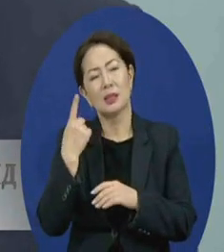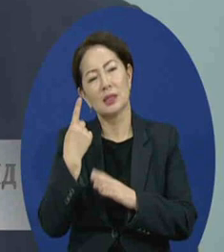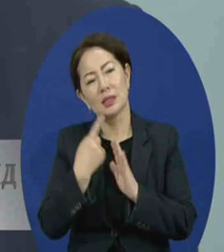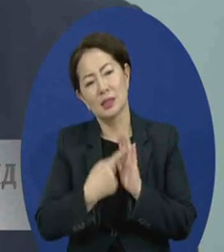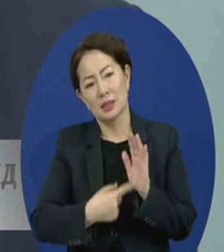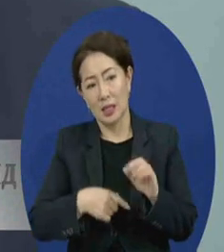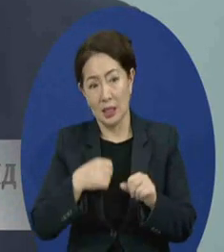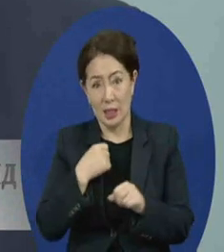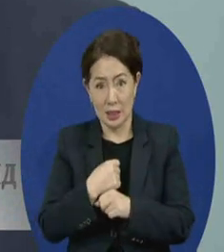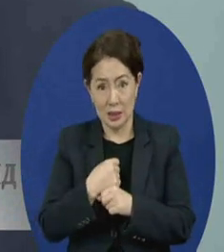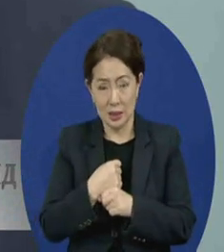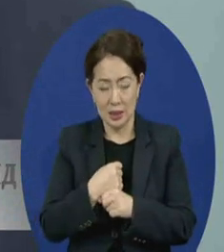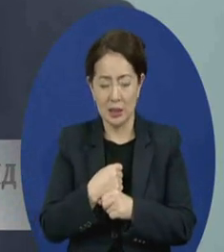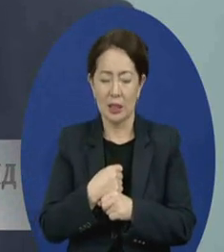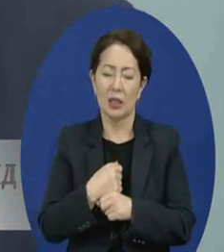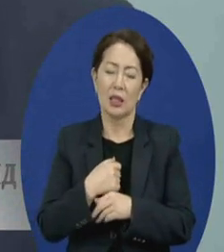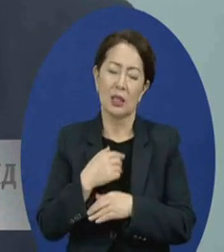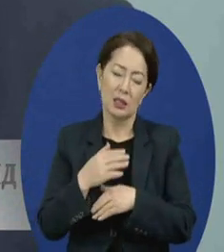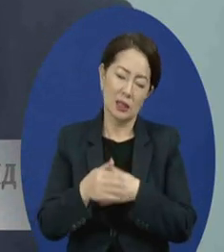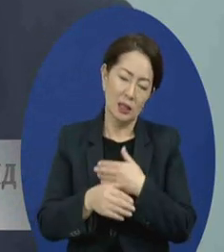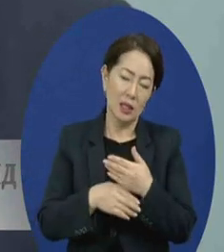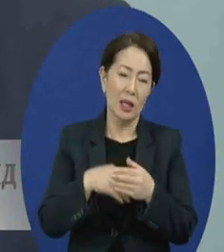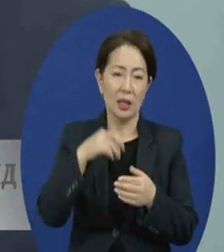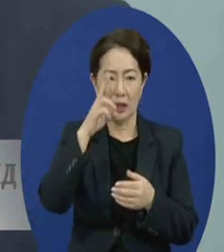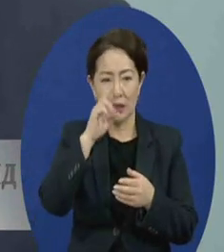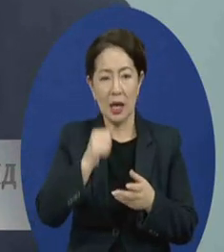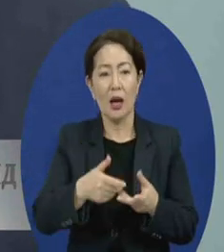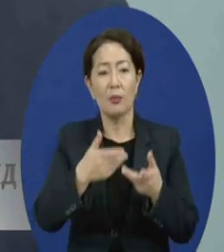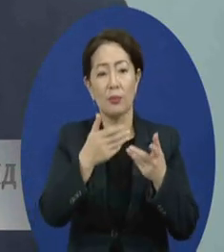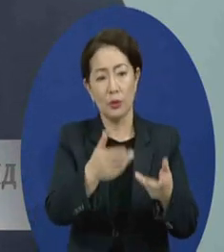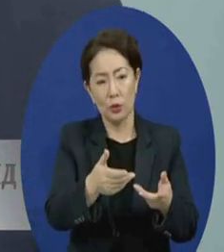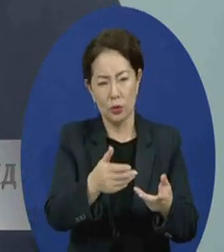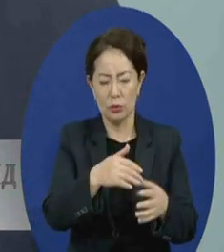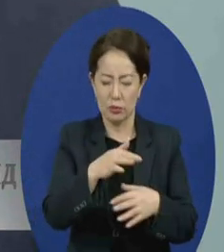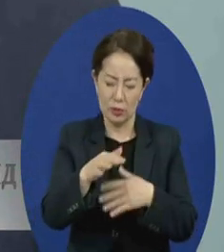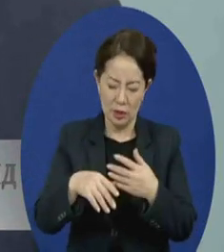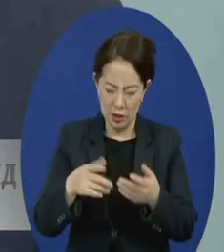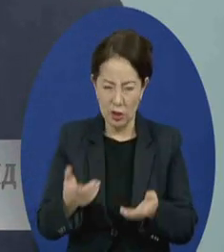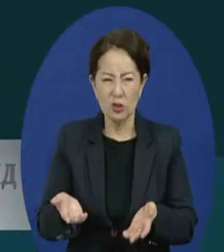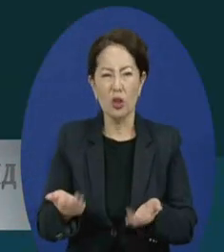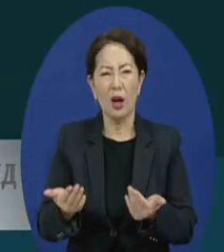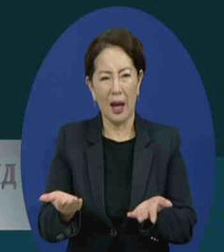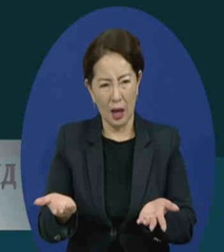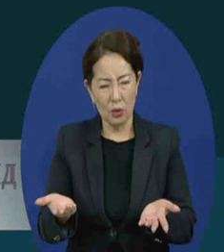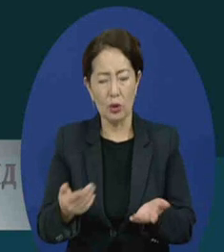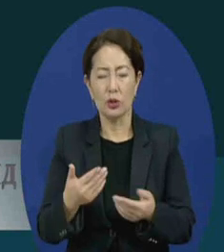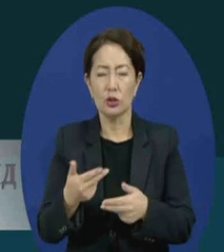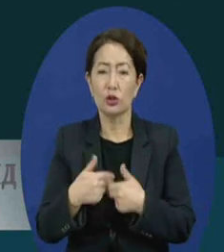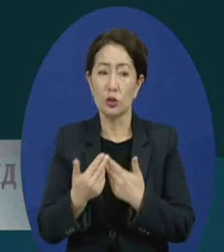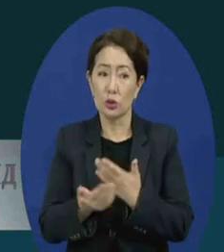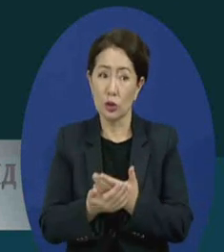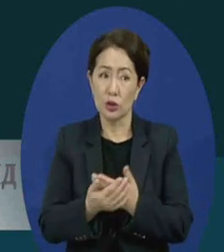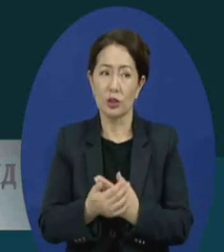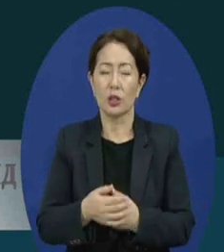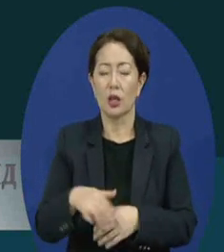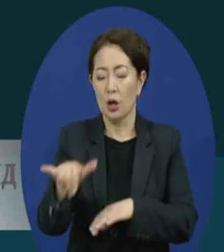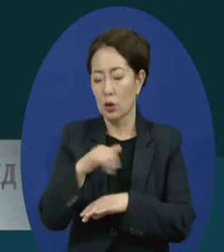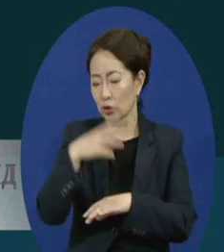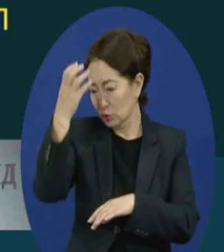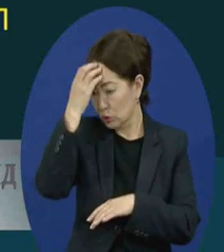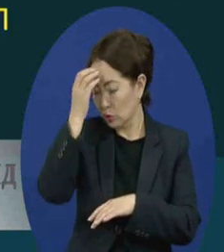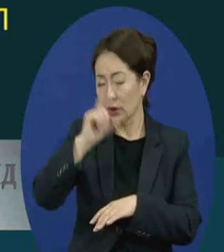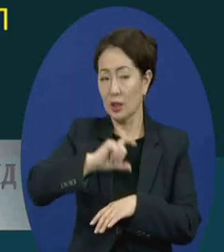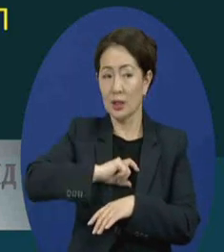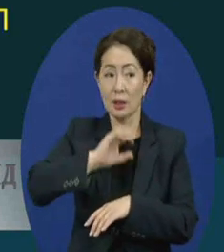сарын ажил болно. Тэгээд нөгөө юм тамган дараа очно. Энийг нэг жоохон гайгүй болгож өгөөч. Улсын хэмжээнд төрийн эрх